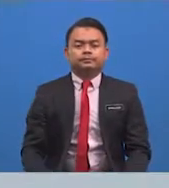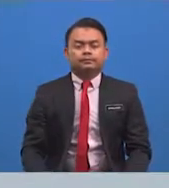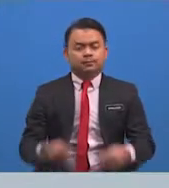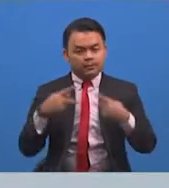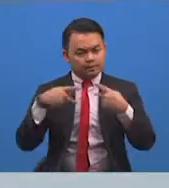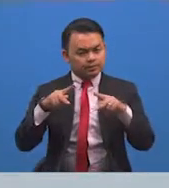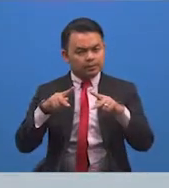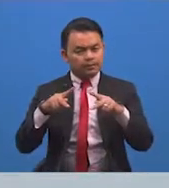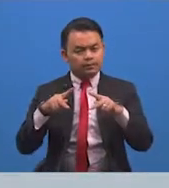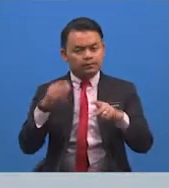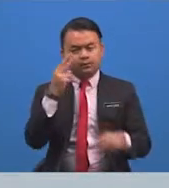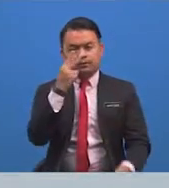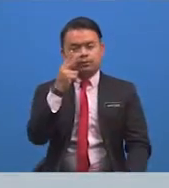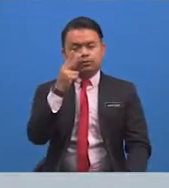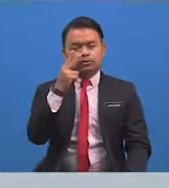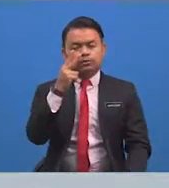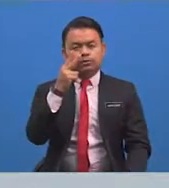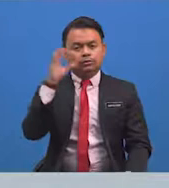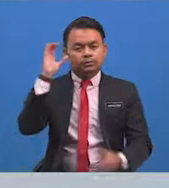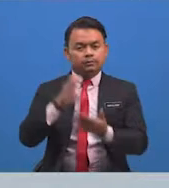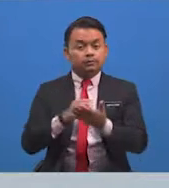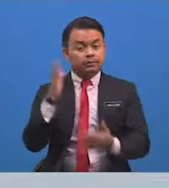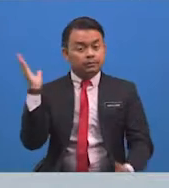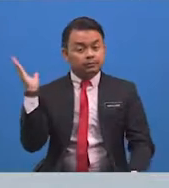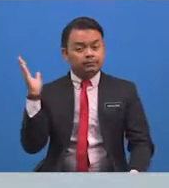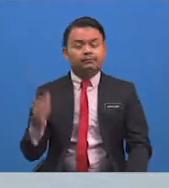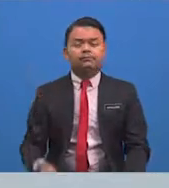Pernahkah anda melihat kejadian tersebut?